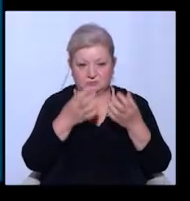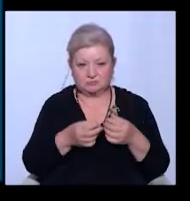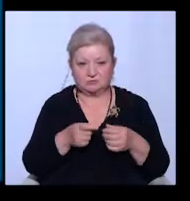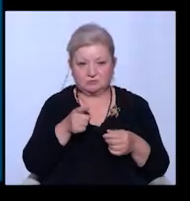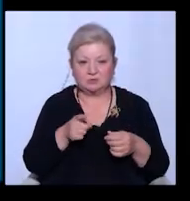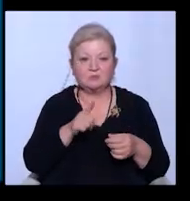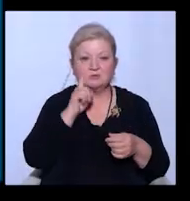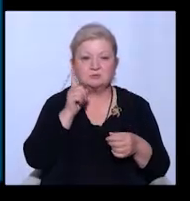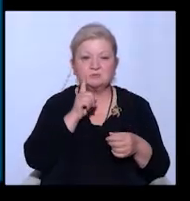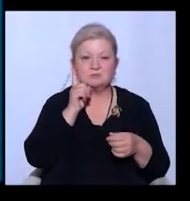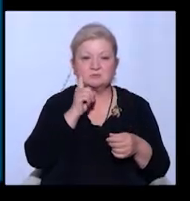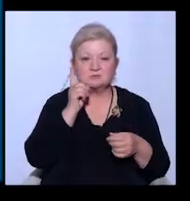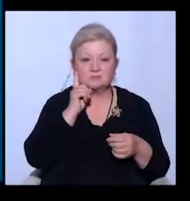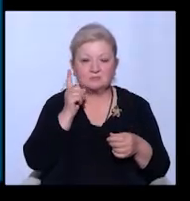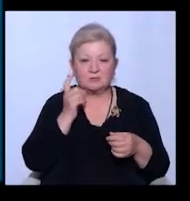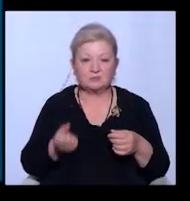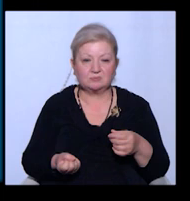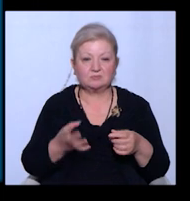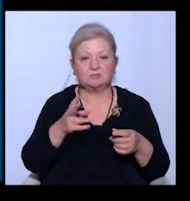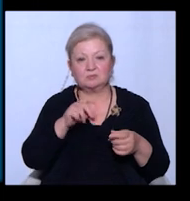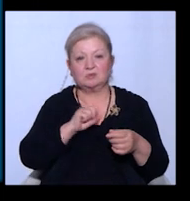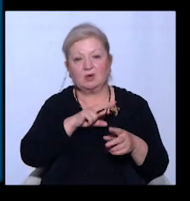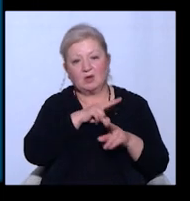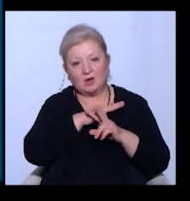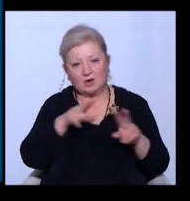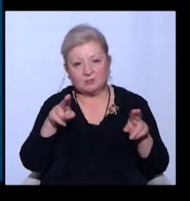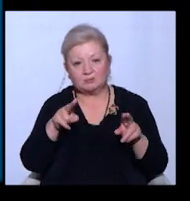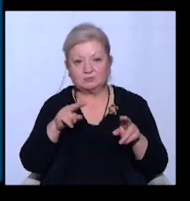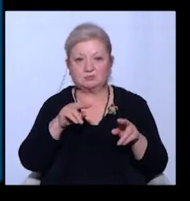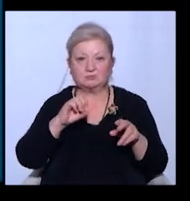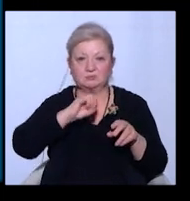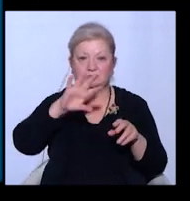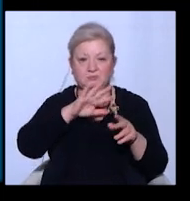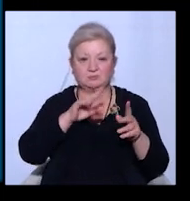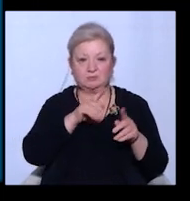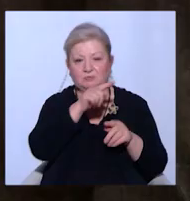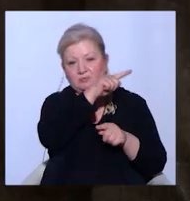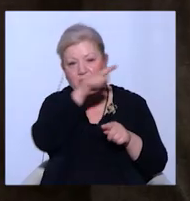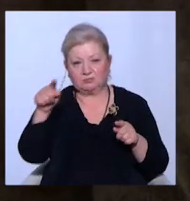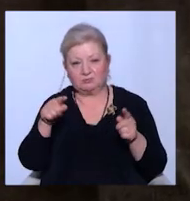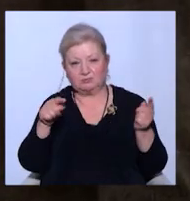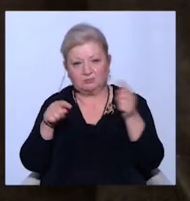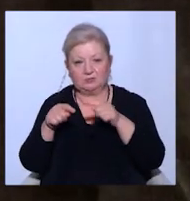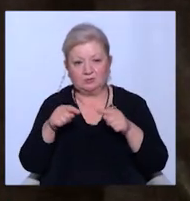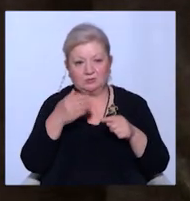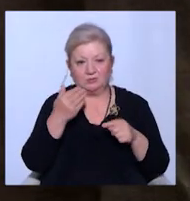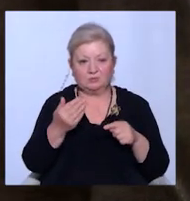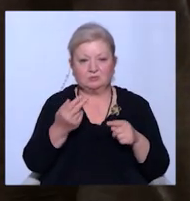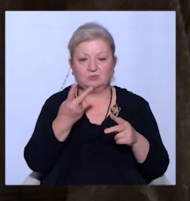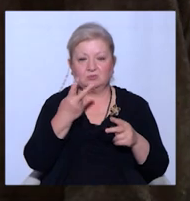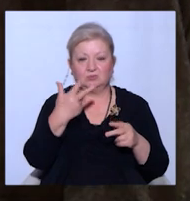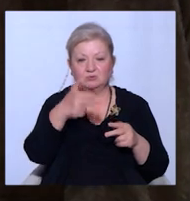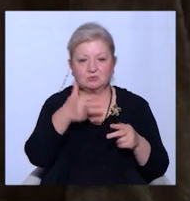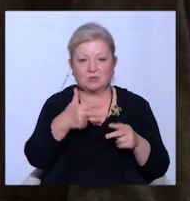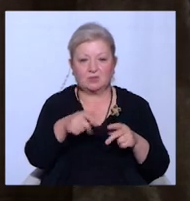თუ დავაკვირდებით, ვერტიკალური მიმართულებით ზუსტად ერთი და იგივე კანონზომიერებით მოძრაობენ. ეს კვალია,